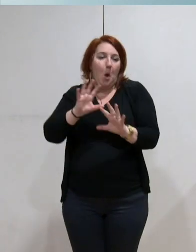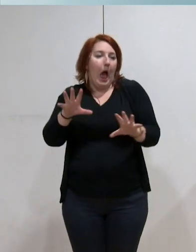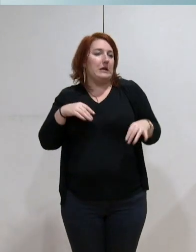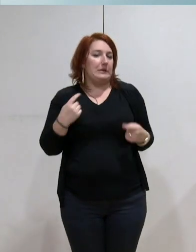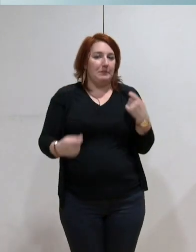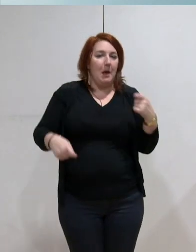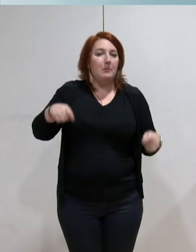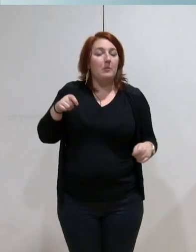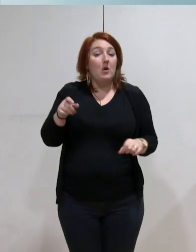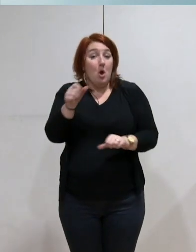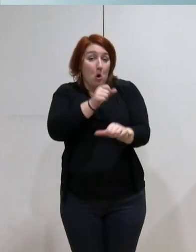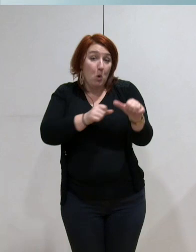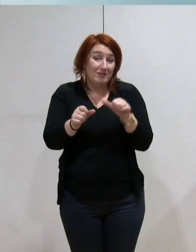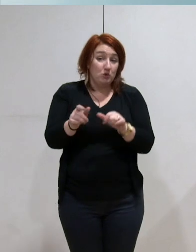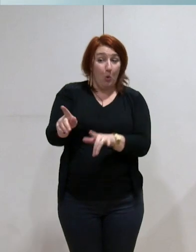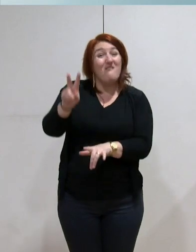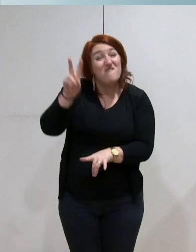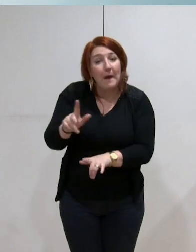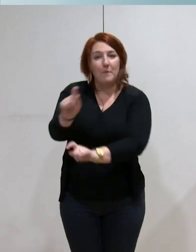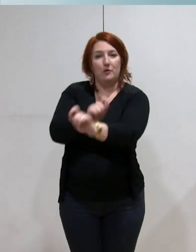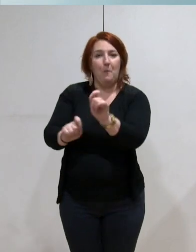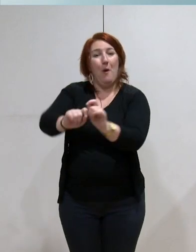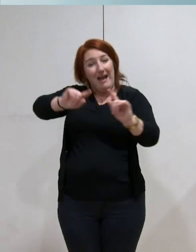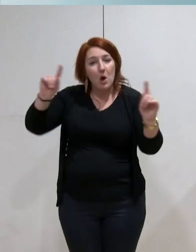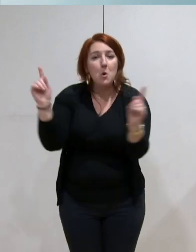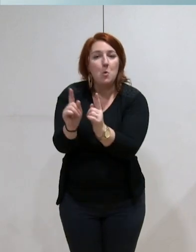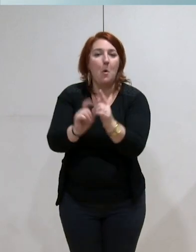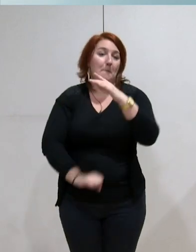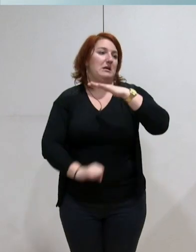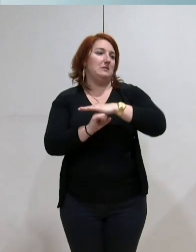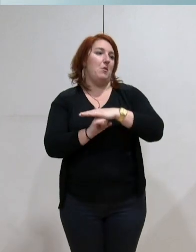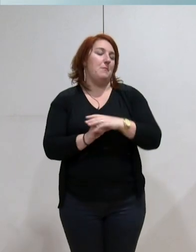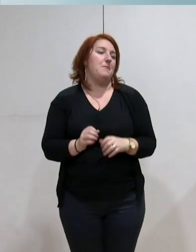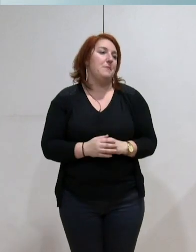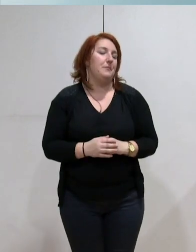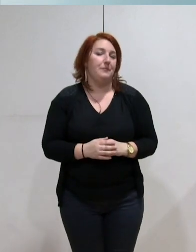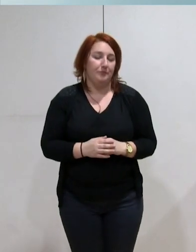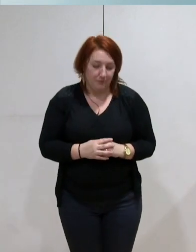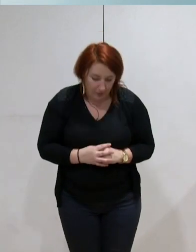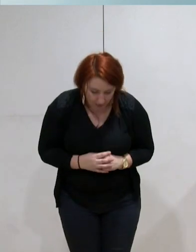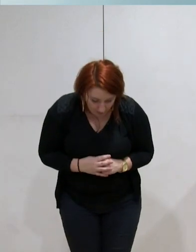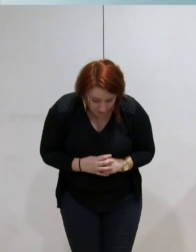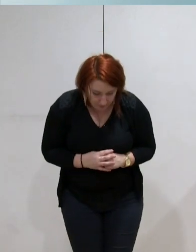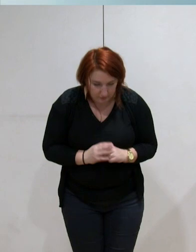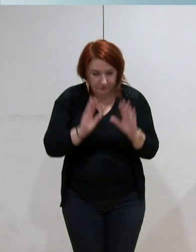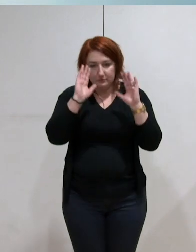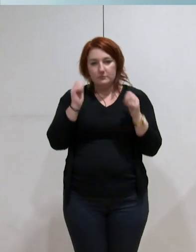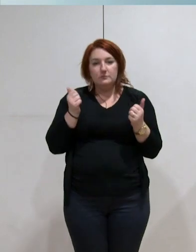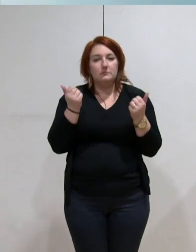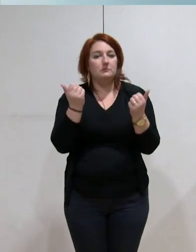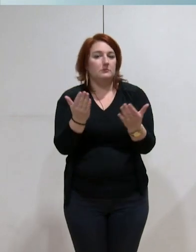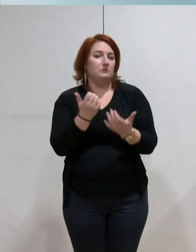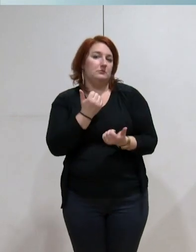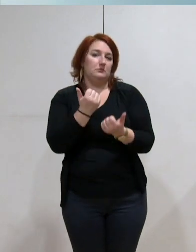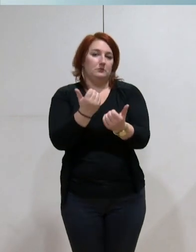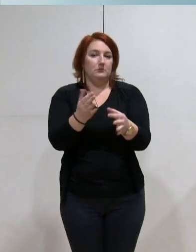installation leur installation est temporaire et le plus courte possible la plus courte possible c'est pourquoi nous vous proposons de